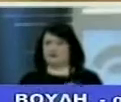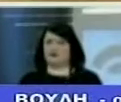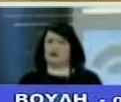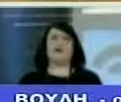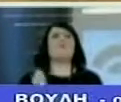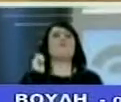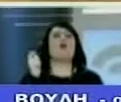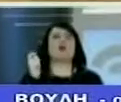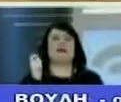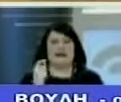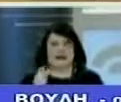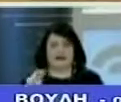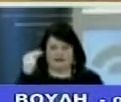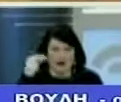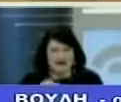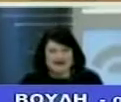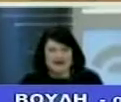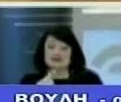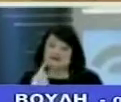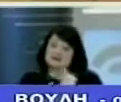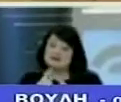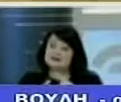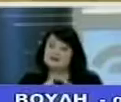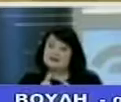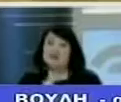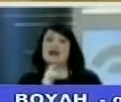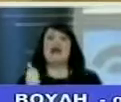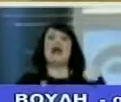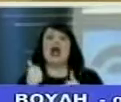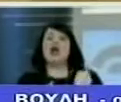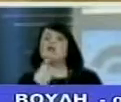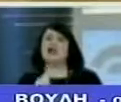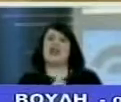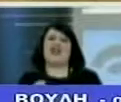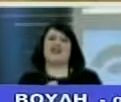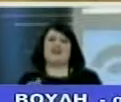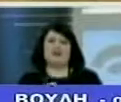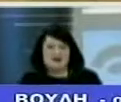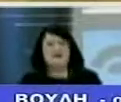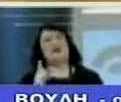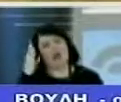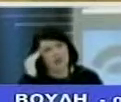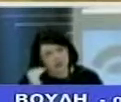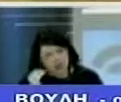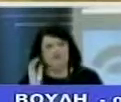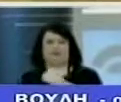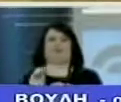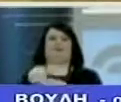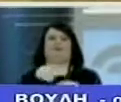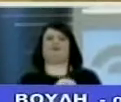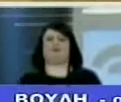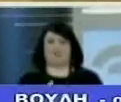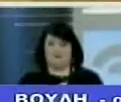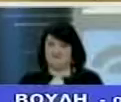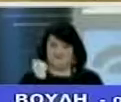που καθοδηγούνται μόνο από δημοσκόπους και διαφημιστές. Καμία αρχή,